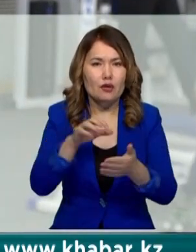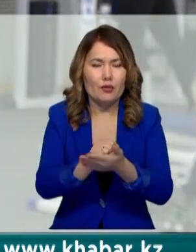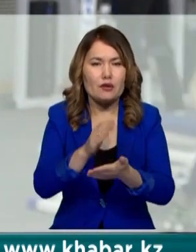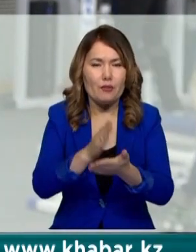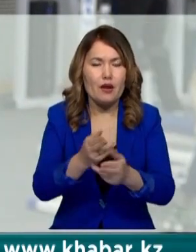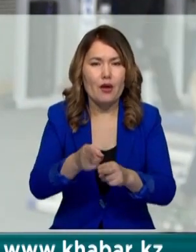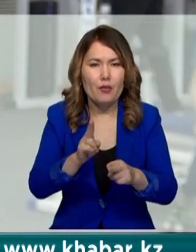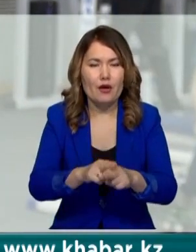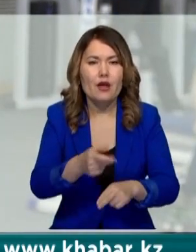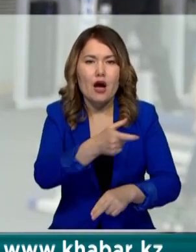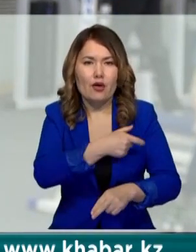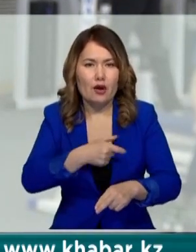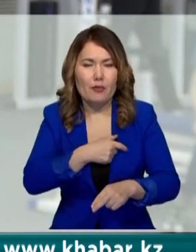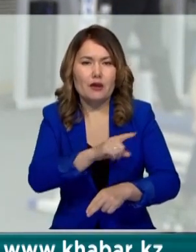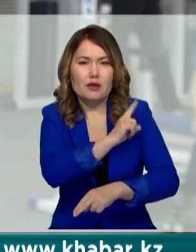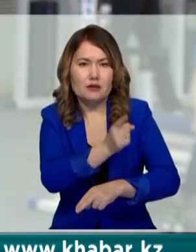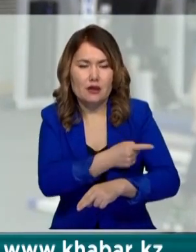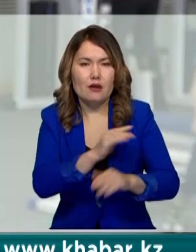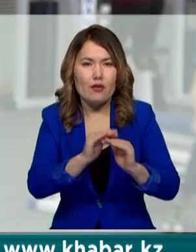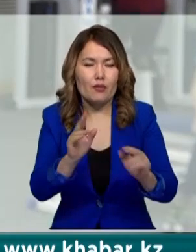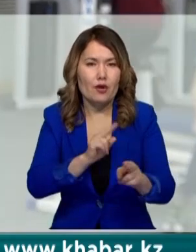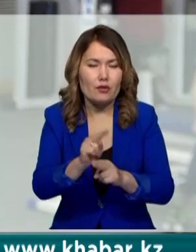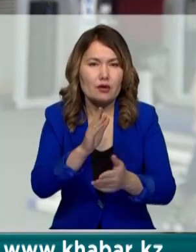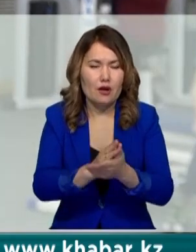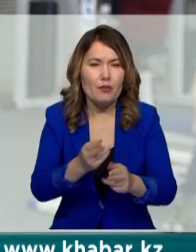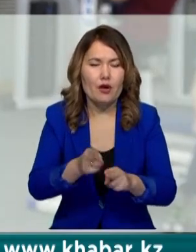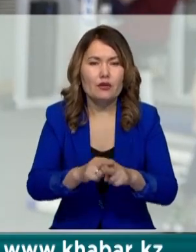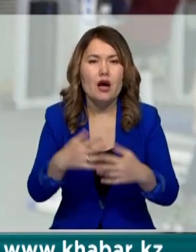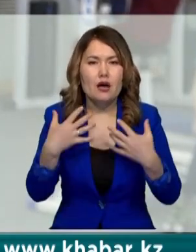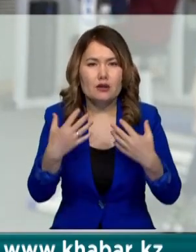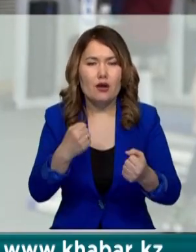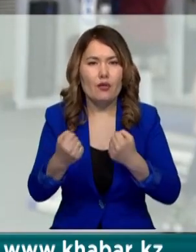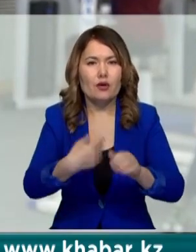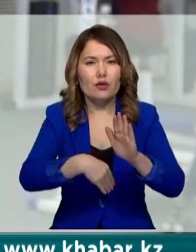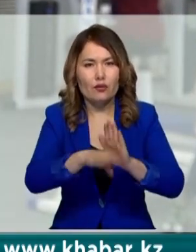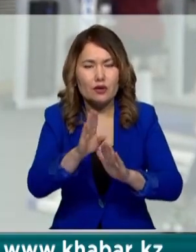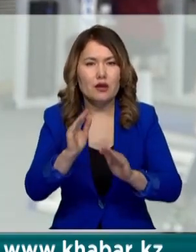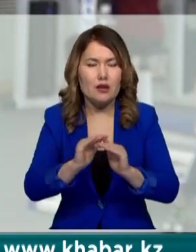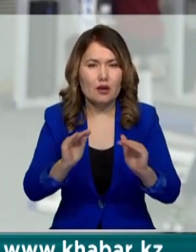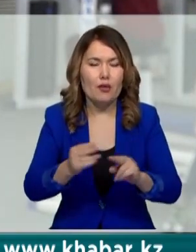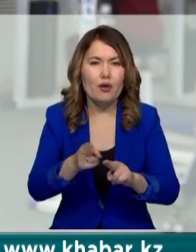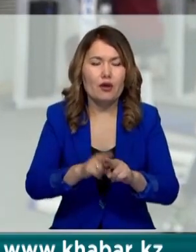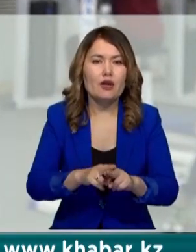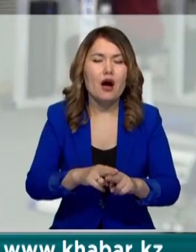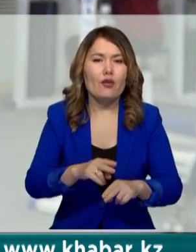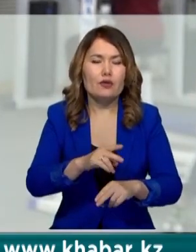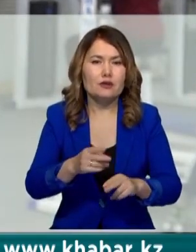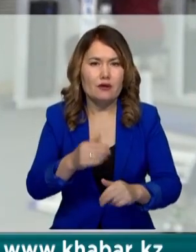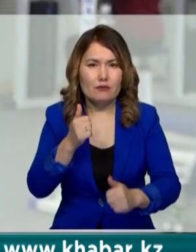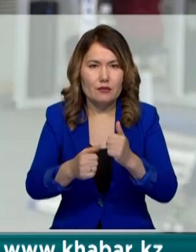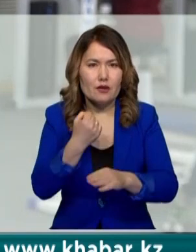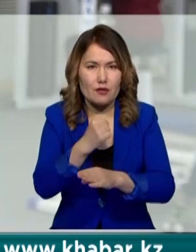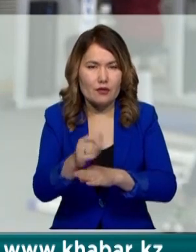мен тәжірибесін шыңдаған өрендерден көп үміт күтеміз. Шымырлығы және еңбекқорлығымен көзге түскендерге мемлекеттік қолдаулар